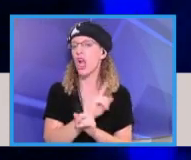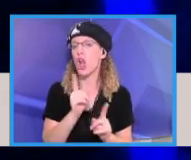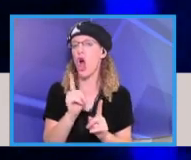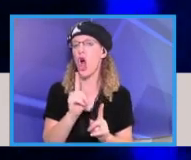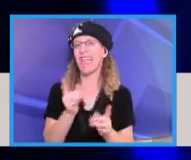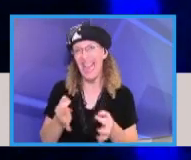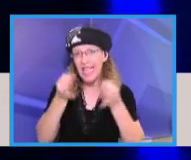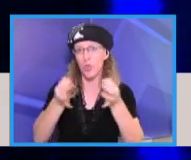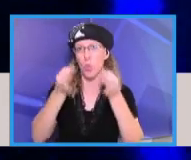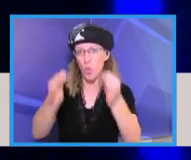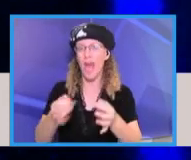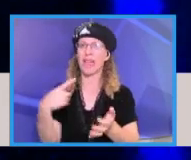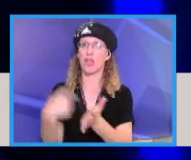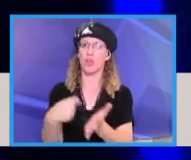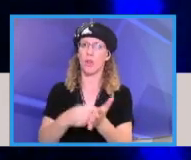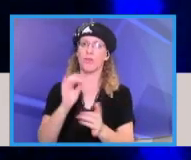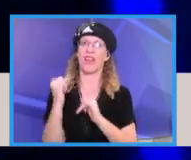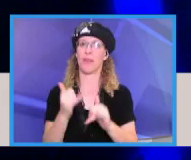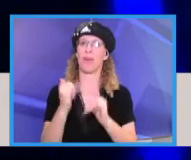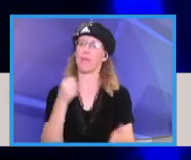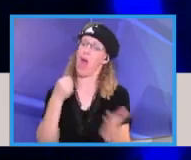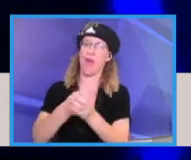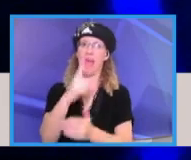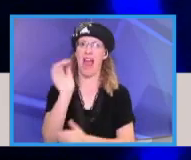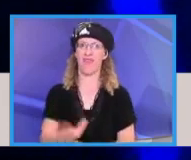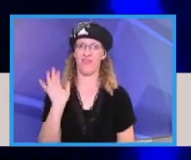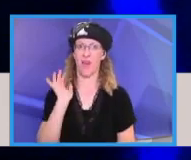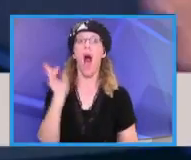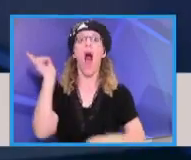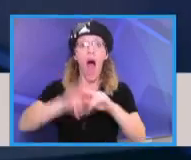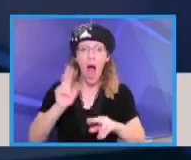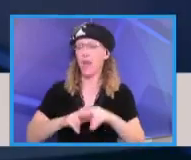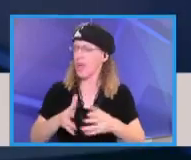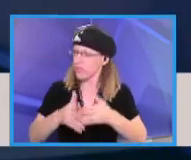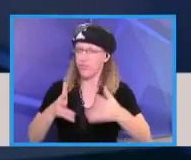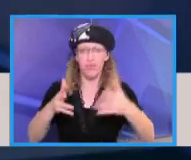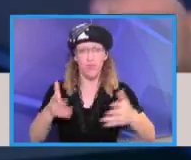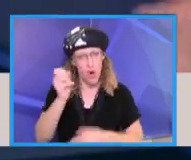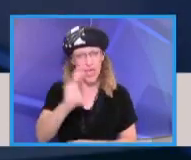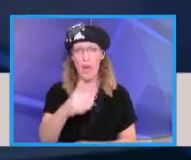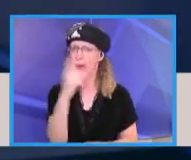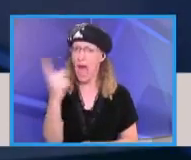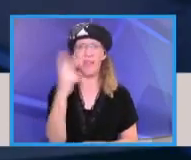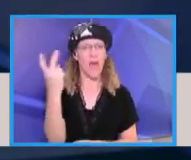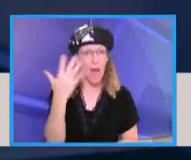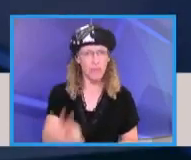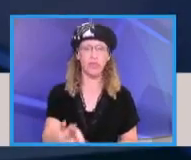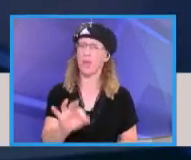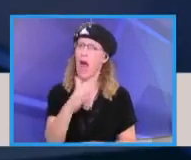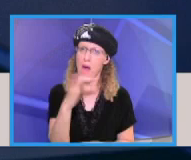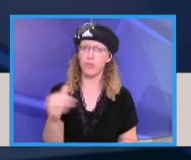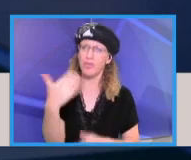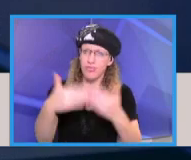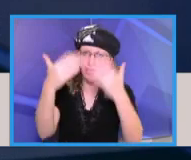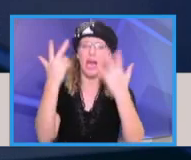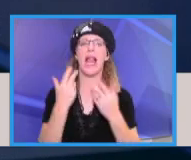את אותו תשלום עבור אותם הספקים. בוא נתחיל מזה, לאט לאט נעלה מ-100 ל-250 ל-500, וזה